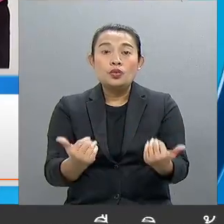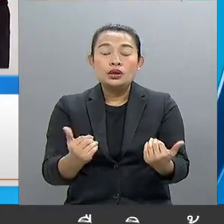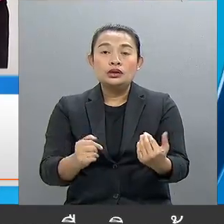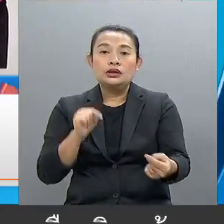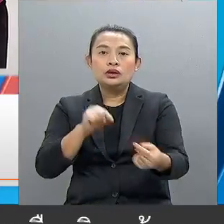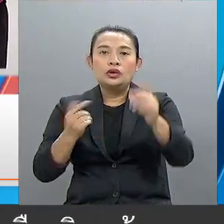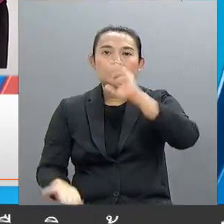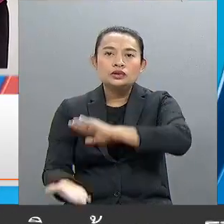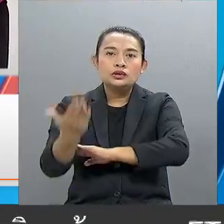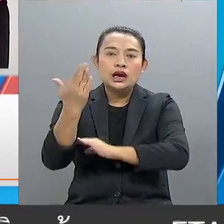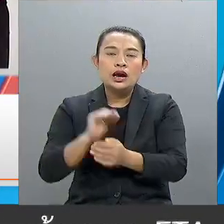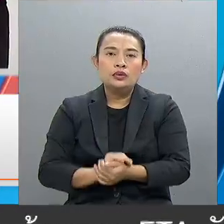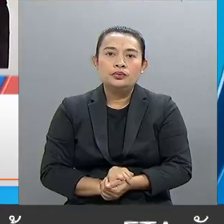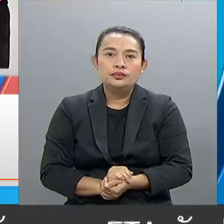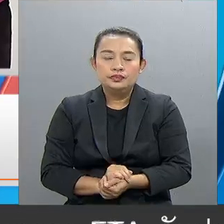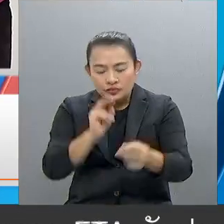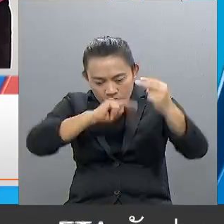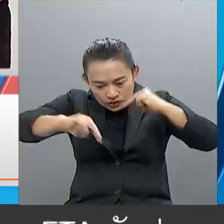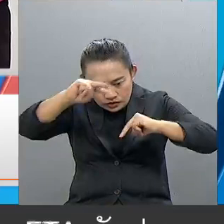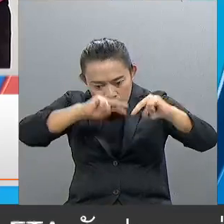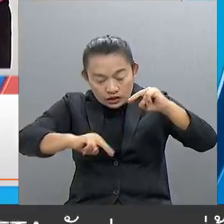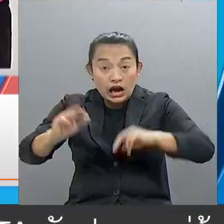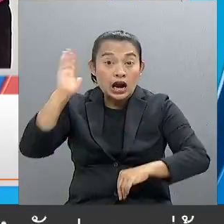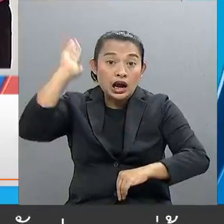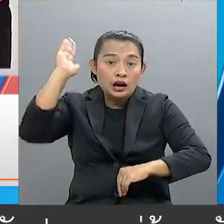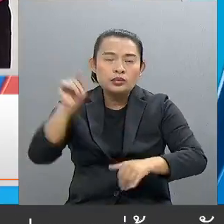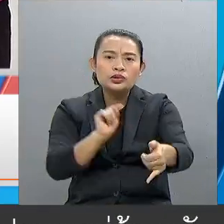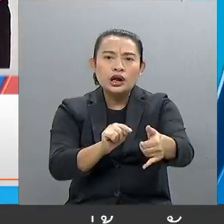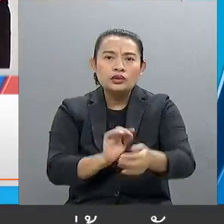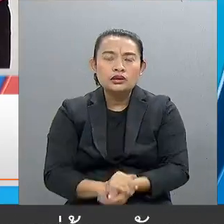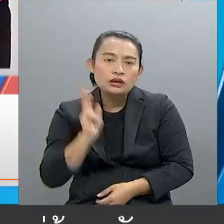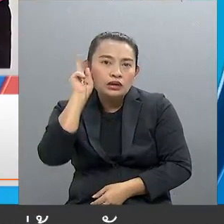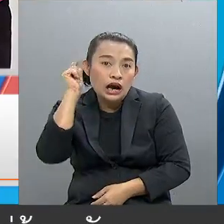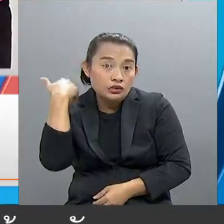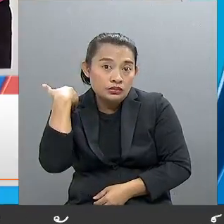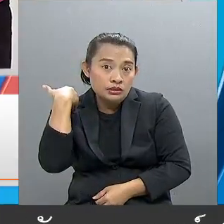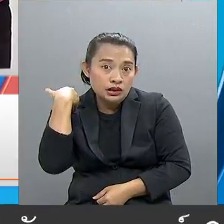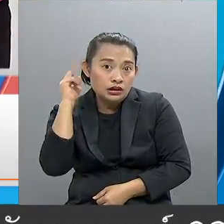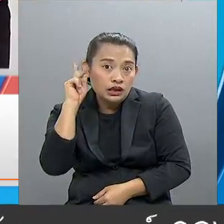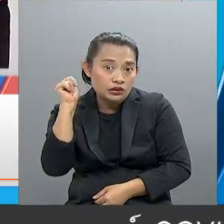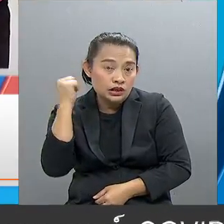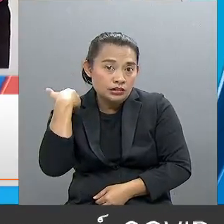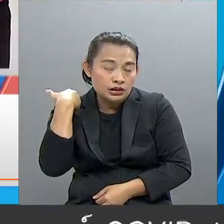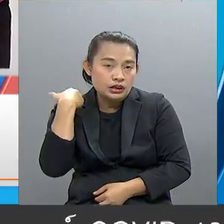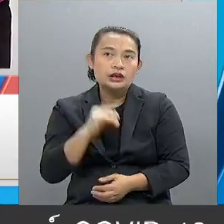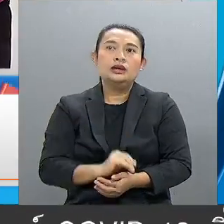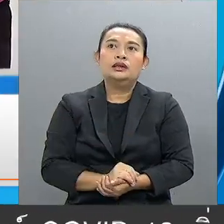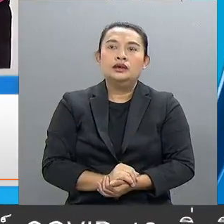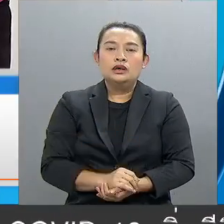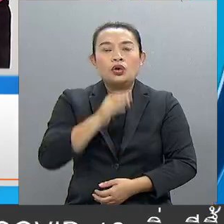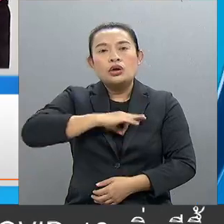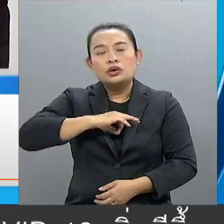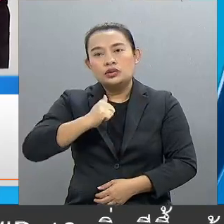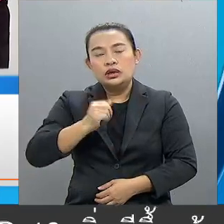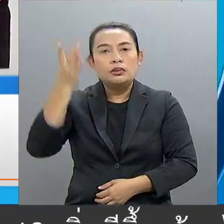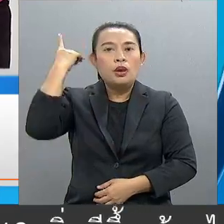ายบุญมีมีเบาะแสอะไรที่เป็นข่าวดีบ้างไหมคะ ครับเป็นที่น่ายินดีนะครับเมื่อวานเย็นนะครับ